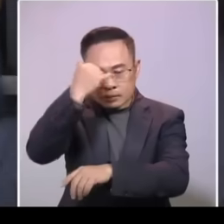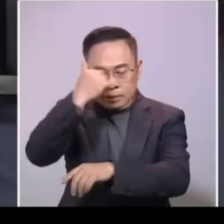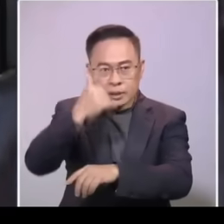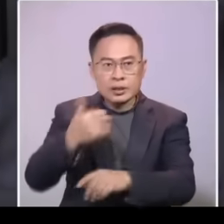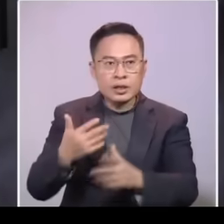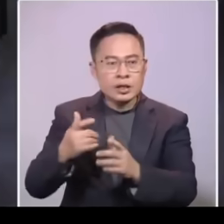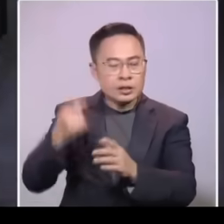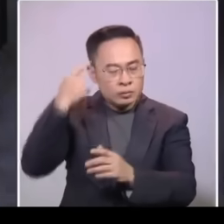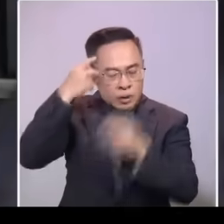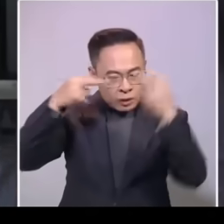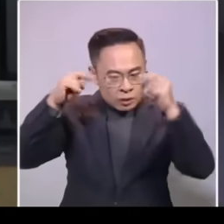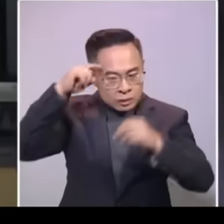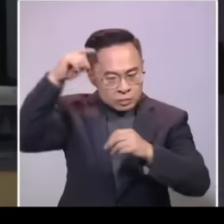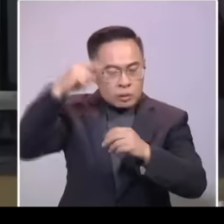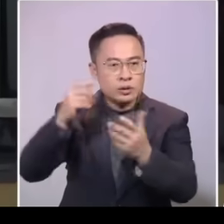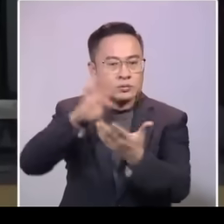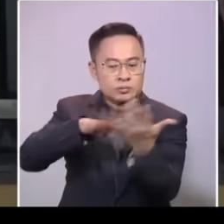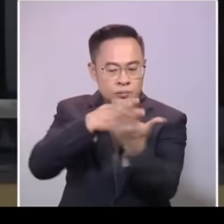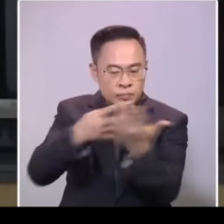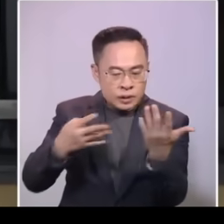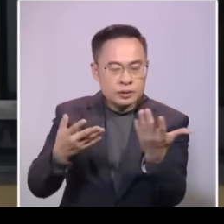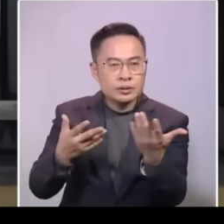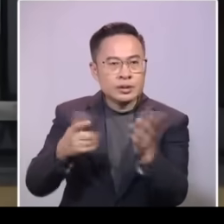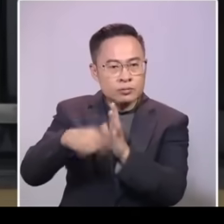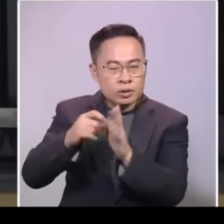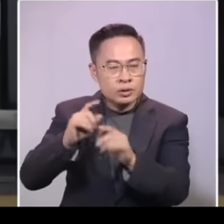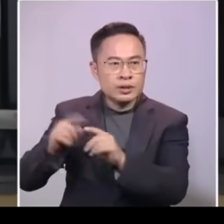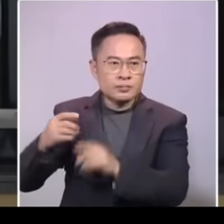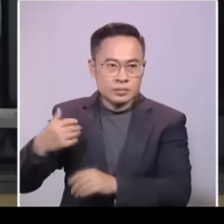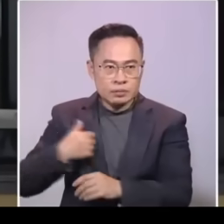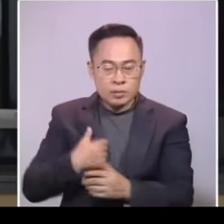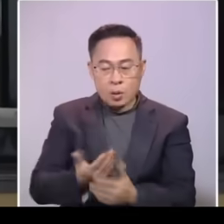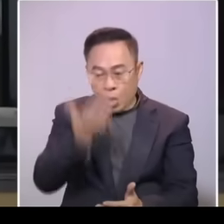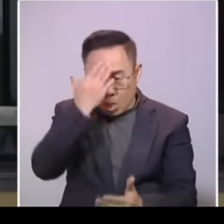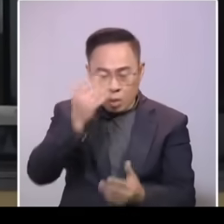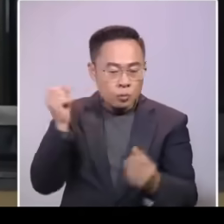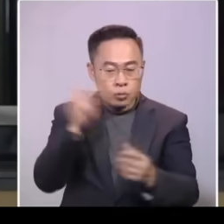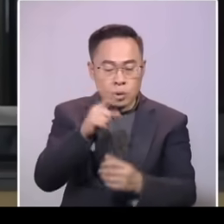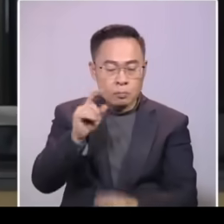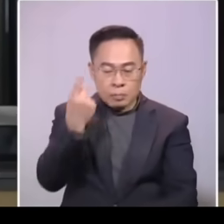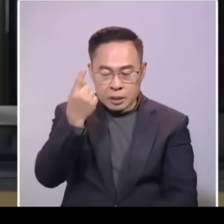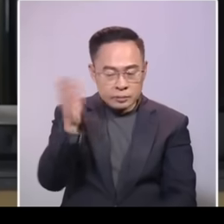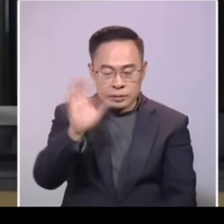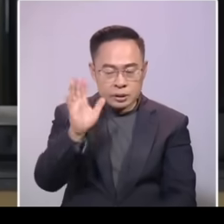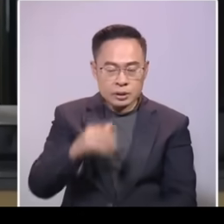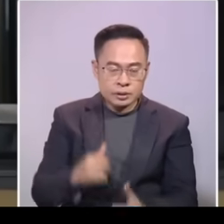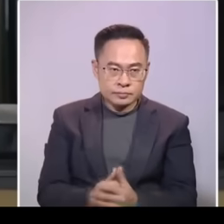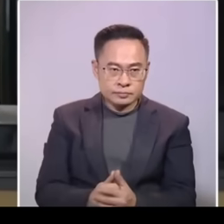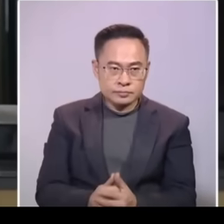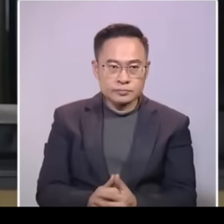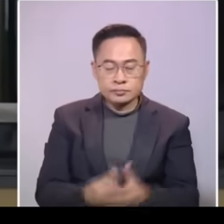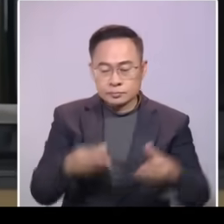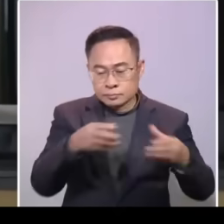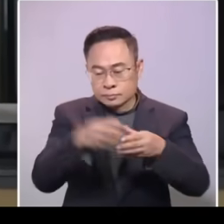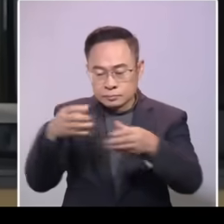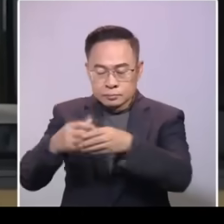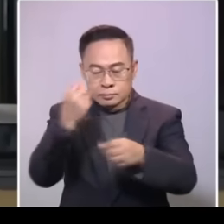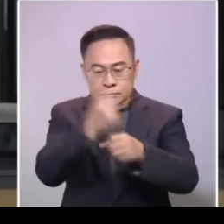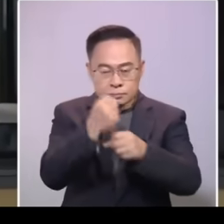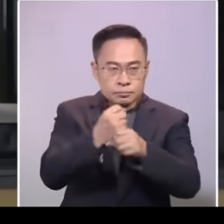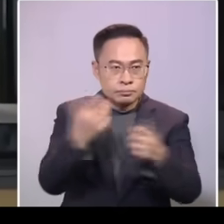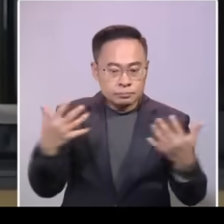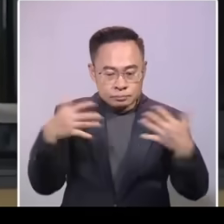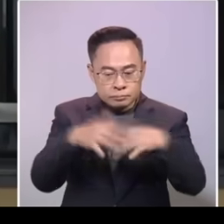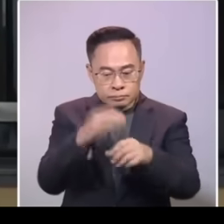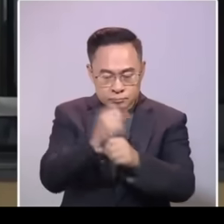การวางแผนเอาไว้แล้วล่วงหน้าบ้างน่าจะไม่ได้ถึงขนาดว่าจะต้องมาเริ่มนับ 1กันใหม่ทีนี้มันก็ขึ้นอยู่กับทีมงานด้วยว่าจะ